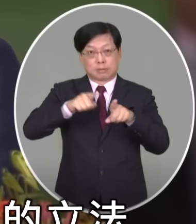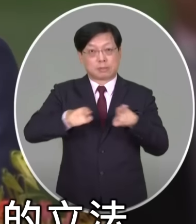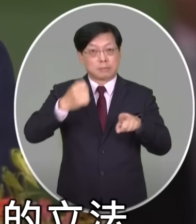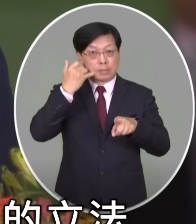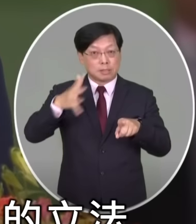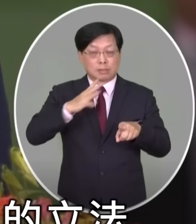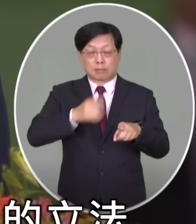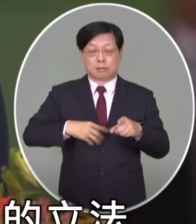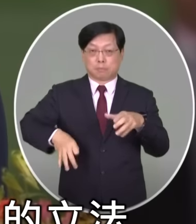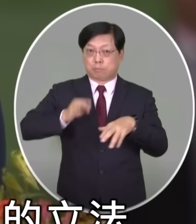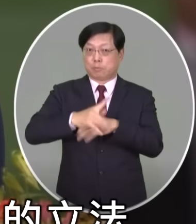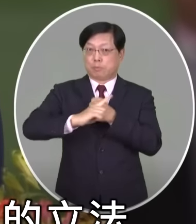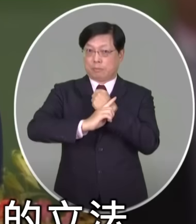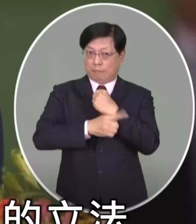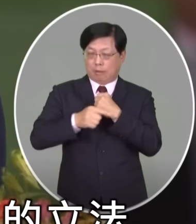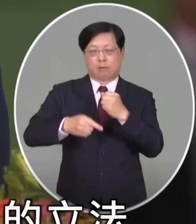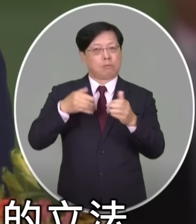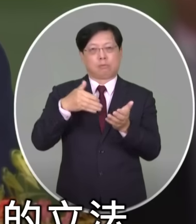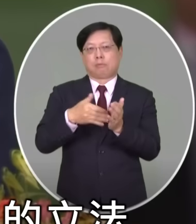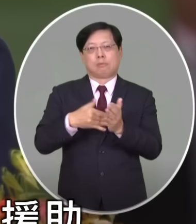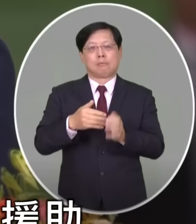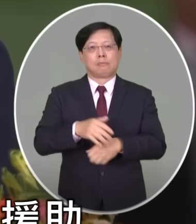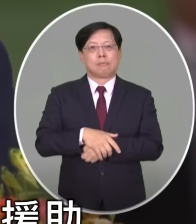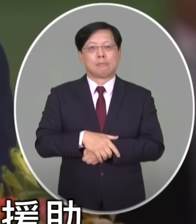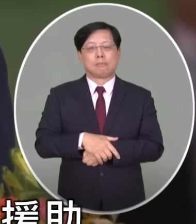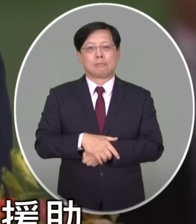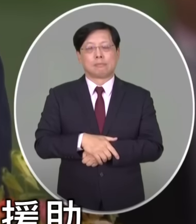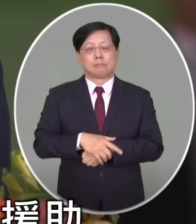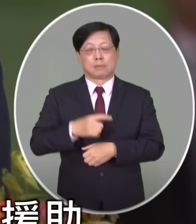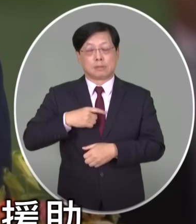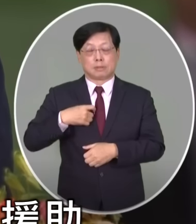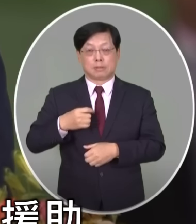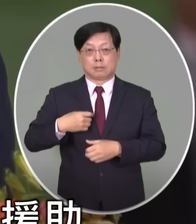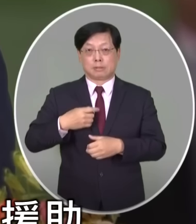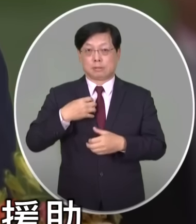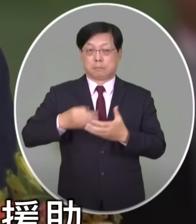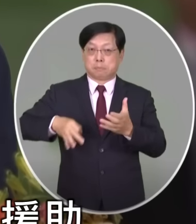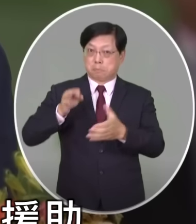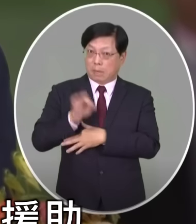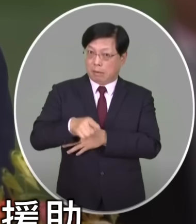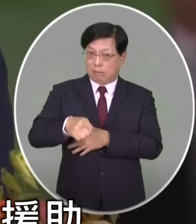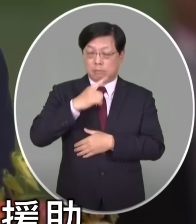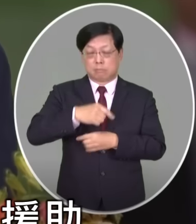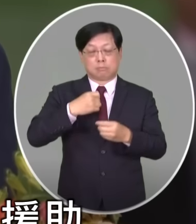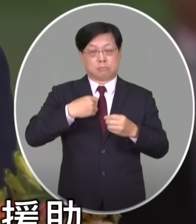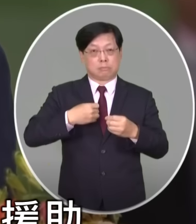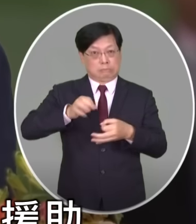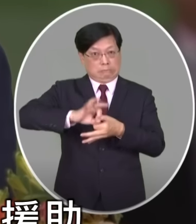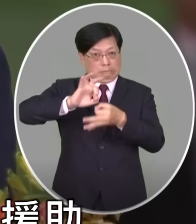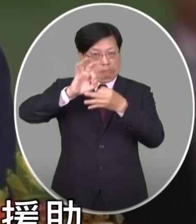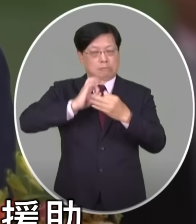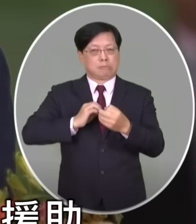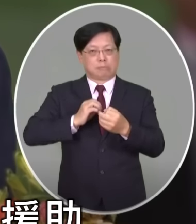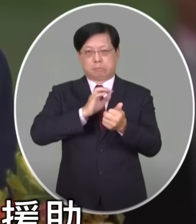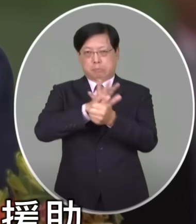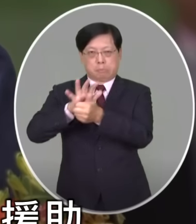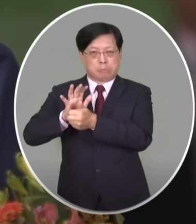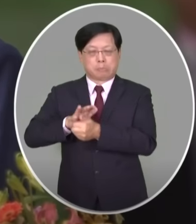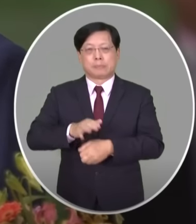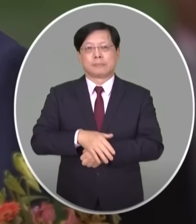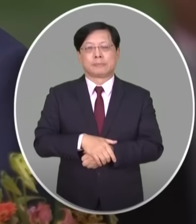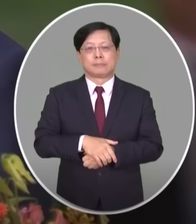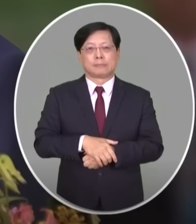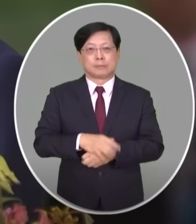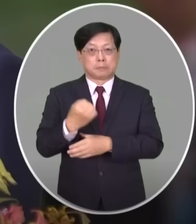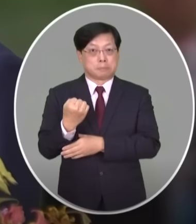充拨款法案的立法，将提供印太区域额外安全援助，